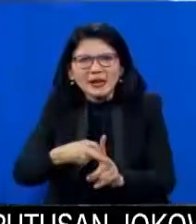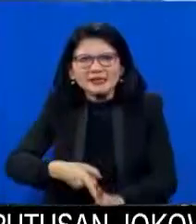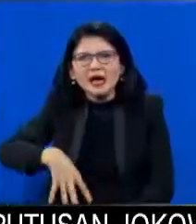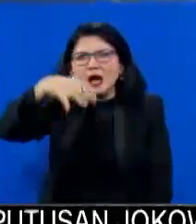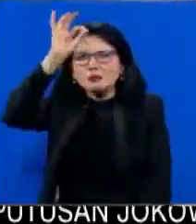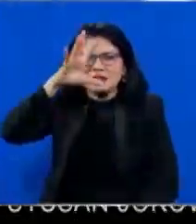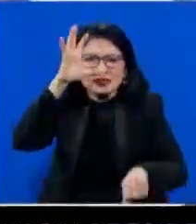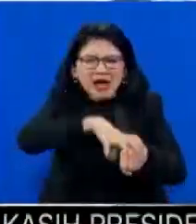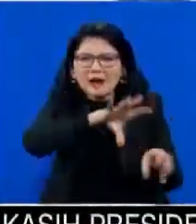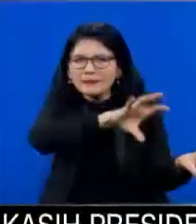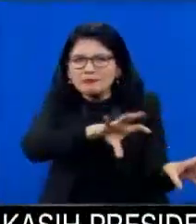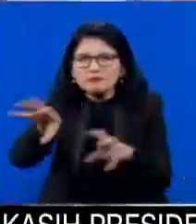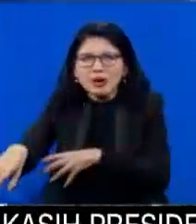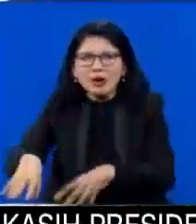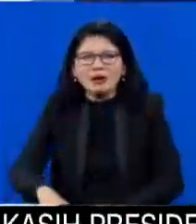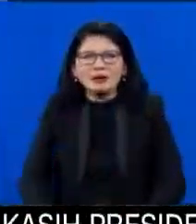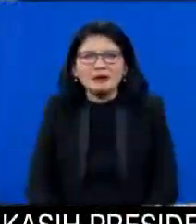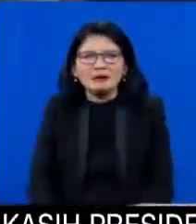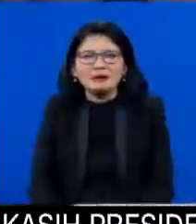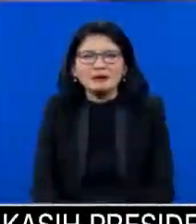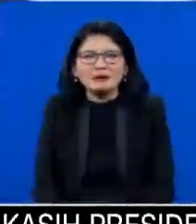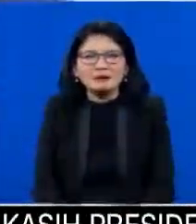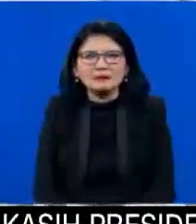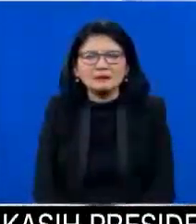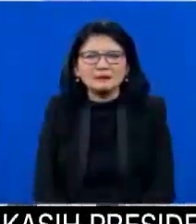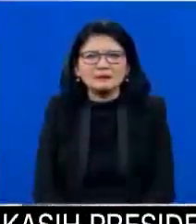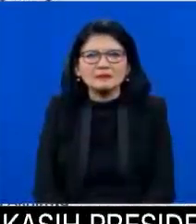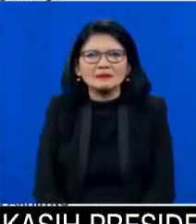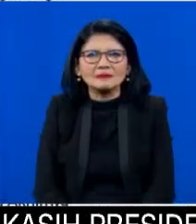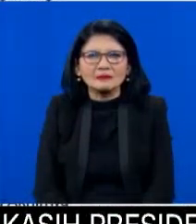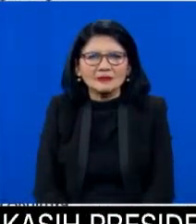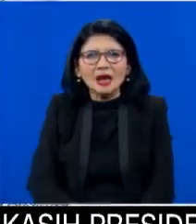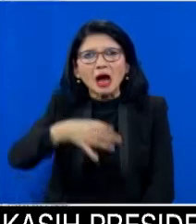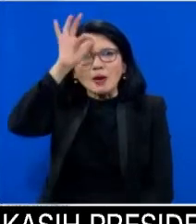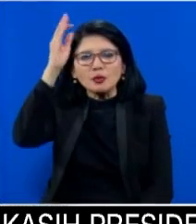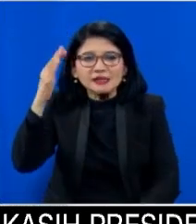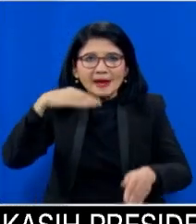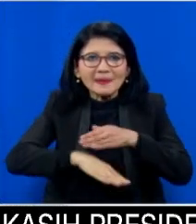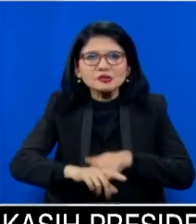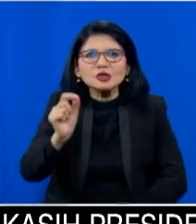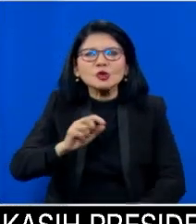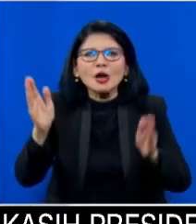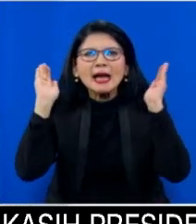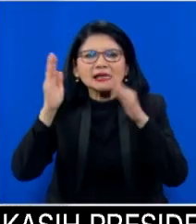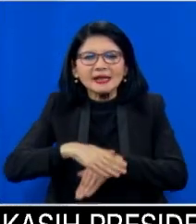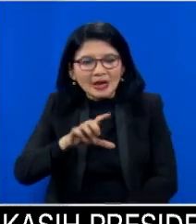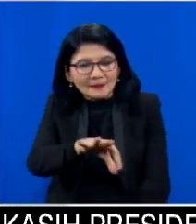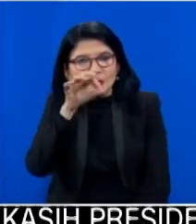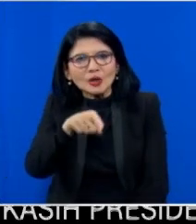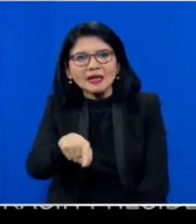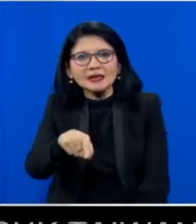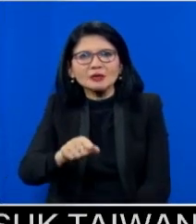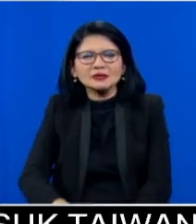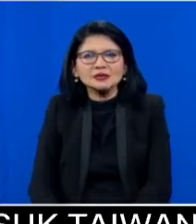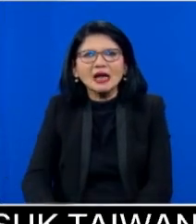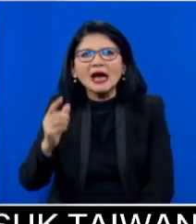polisi dan dibawa ke Mapolres Jombang. Dikutip dari laman Detikom, polisi masuk pesantren Sidikiyah dan menemukan MSAT